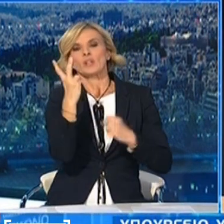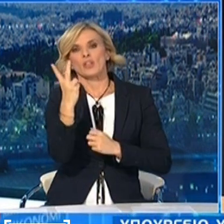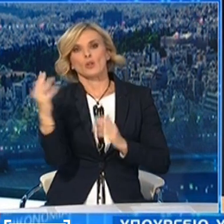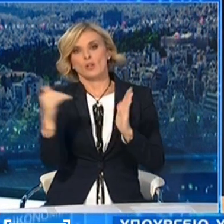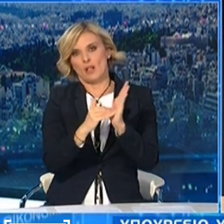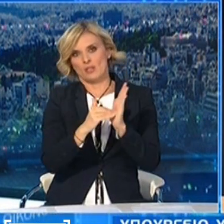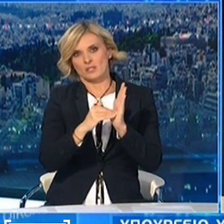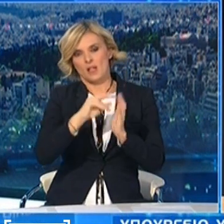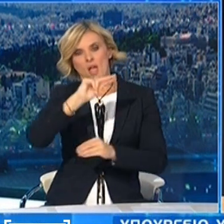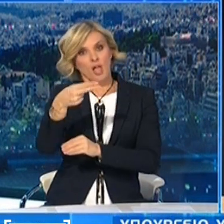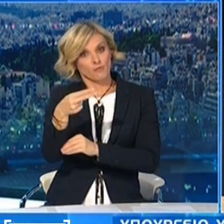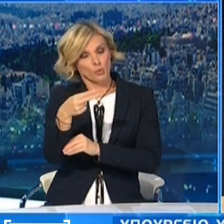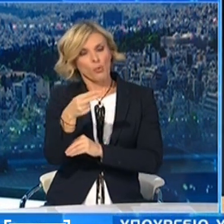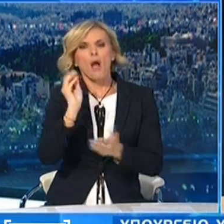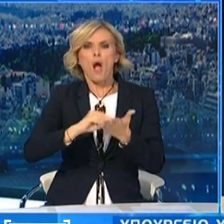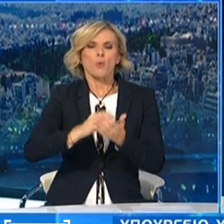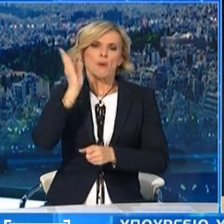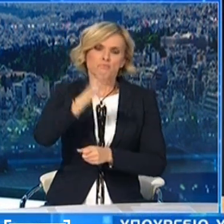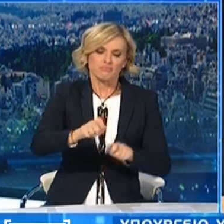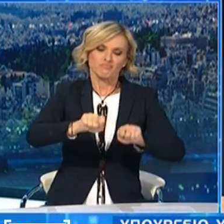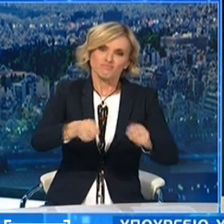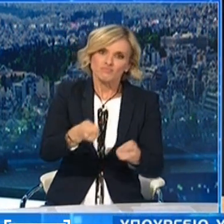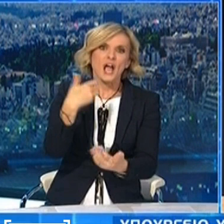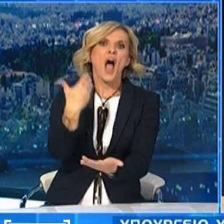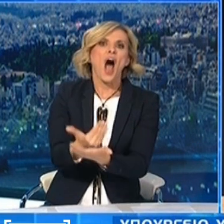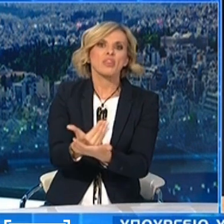7.482.130 ευρώ, αλλά και διοικητικές κυρώσεις αναστολής λειτουργίας